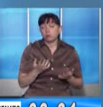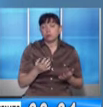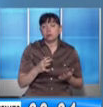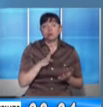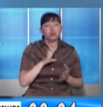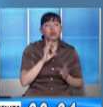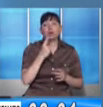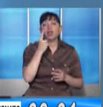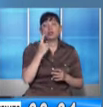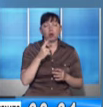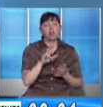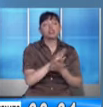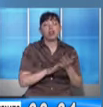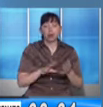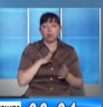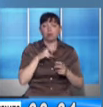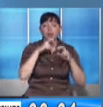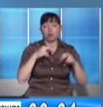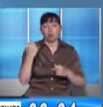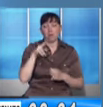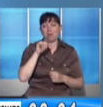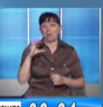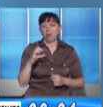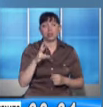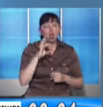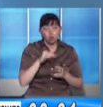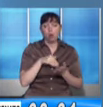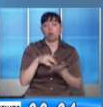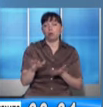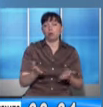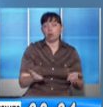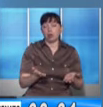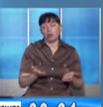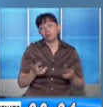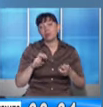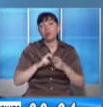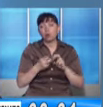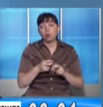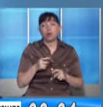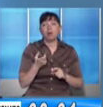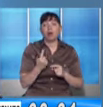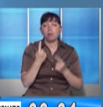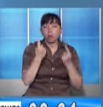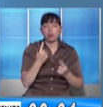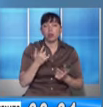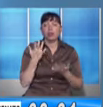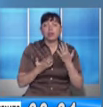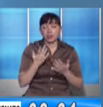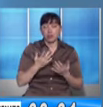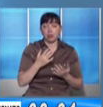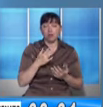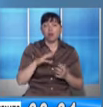doar o singură cerere a PAS-ului și a fost respins. Bă, nu asta este problema cea mai mare. Problema cea mai mare este dacă vom ajunge să avem un